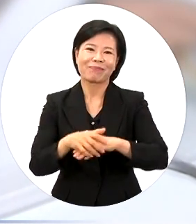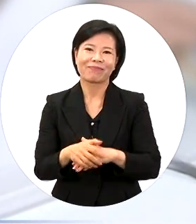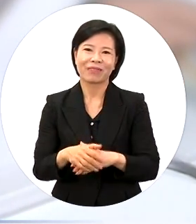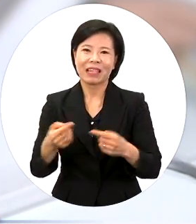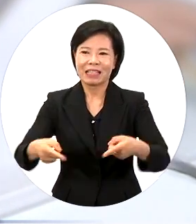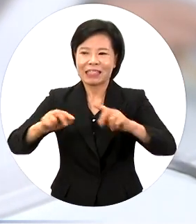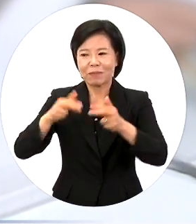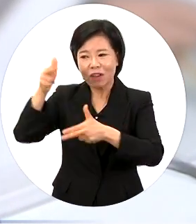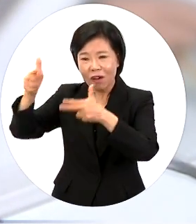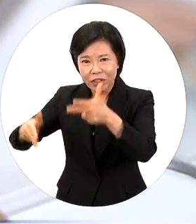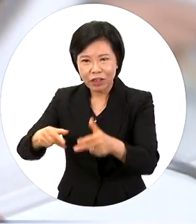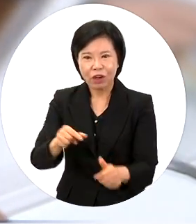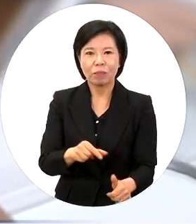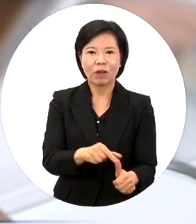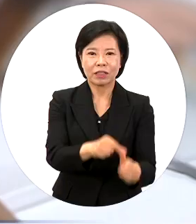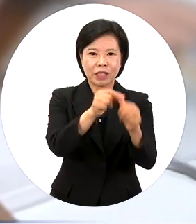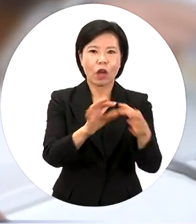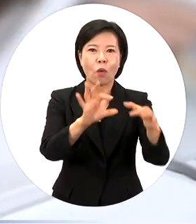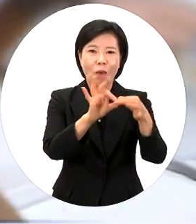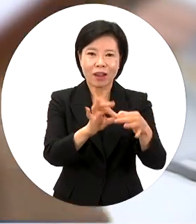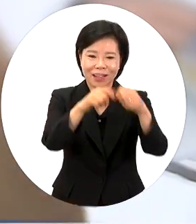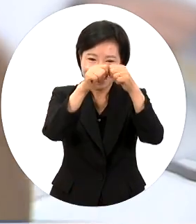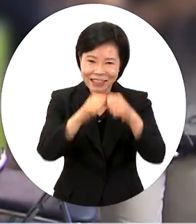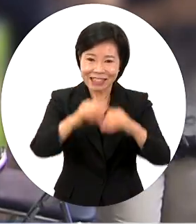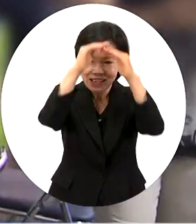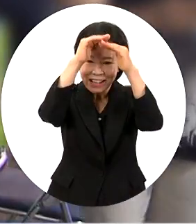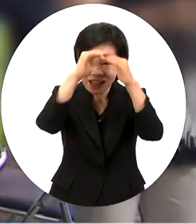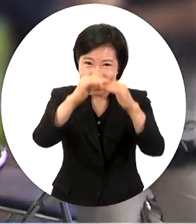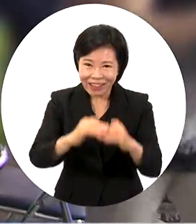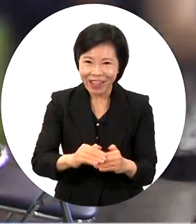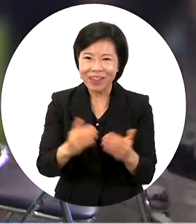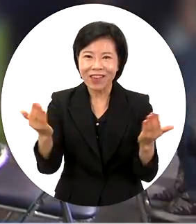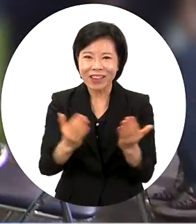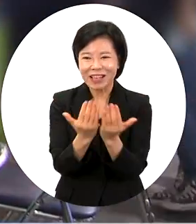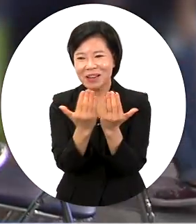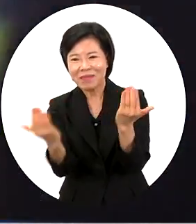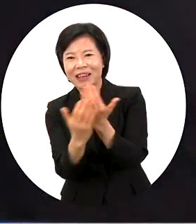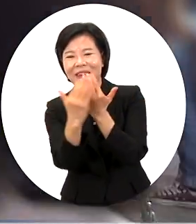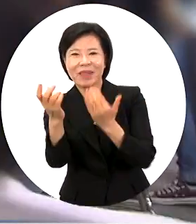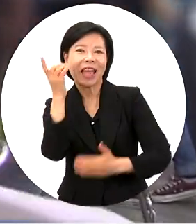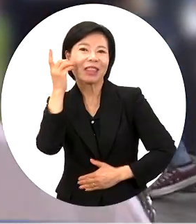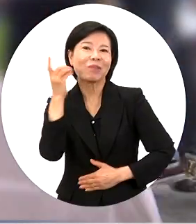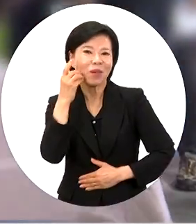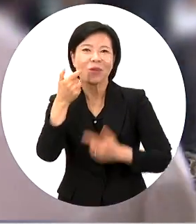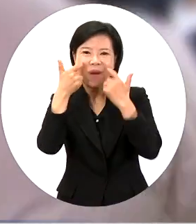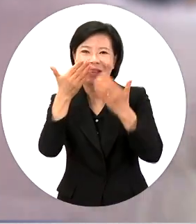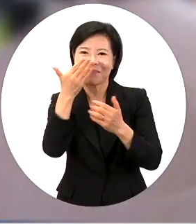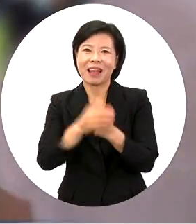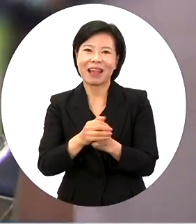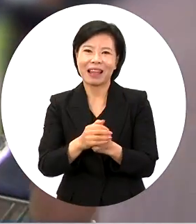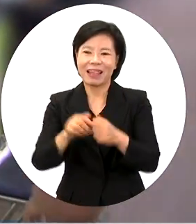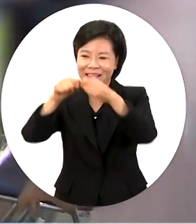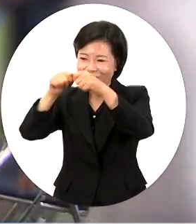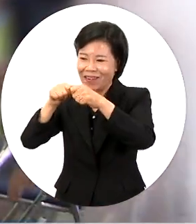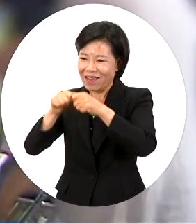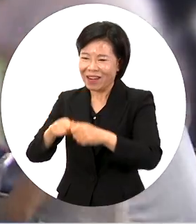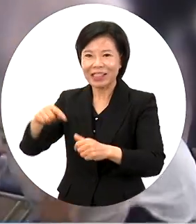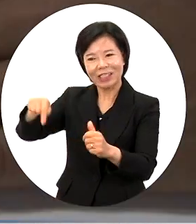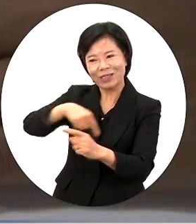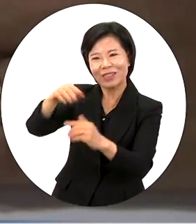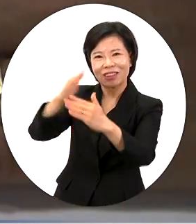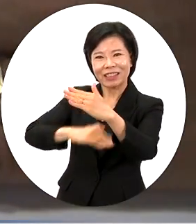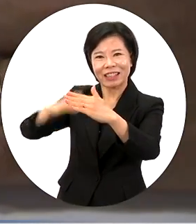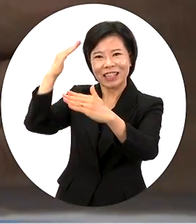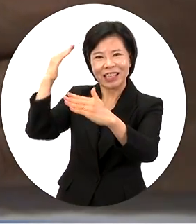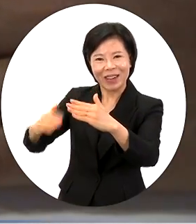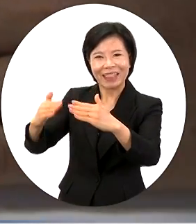예정입니다. 참여 기업이나 채용 관련 상세 정보는 박람회 누리집에서 확인할 수 있는데요. 자세한